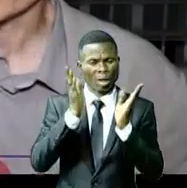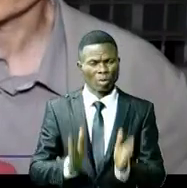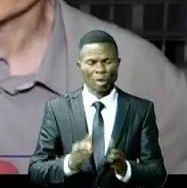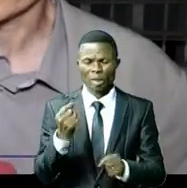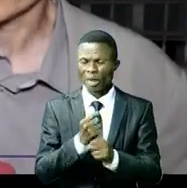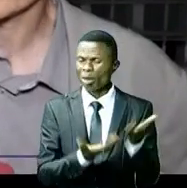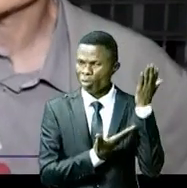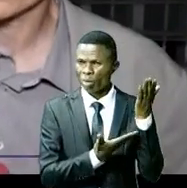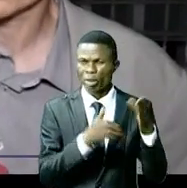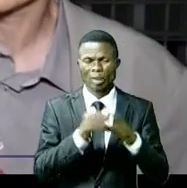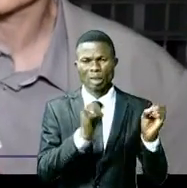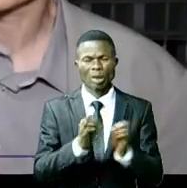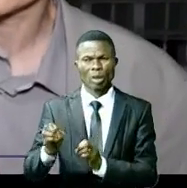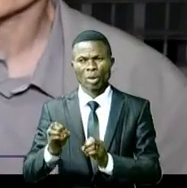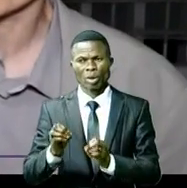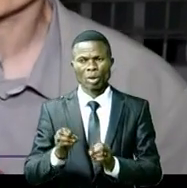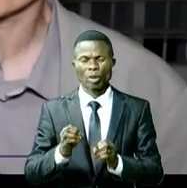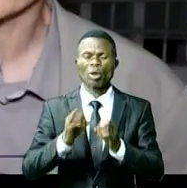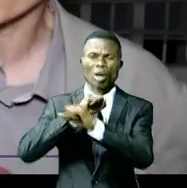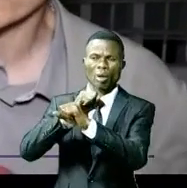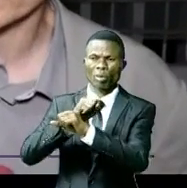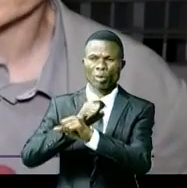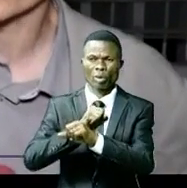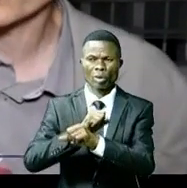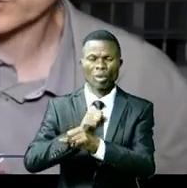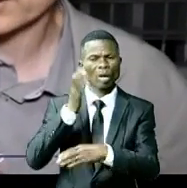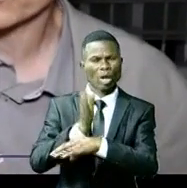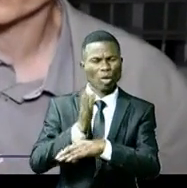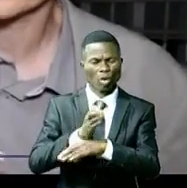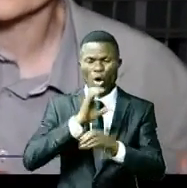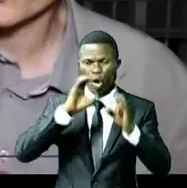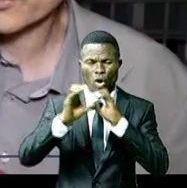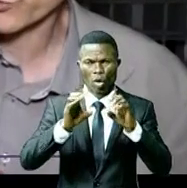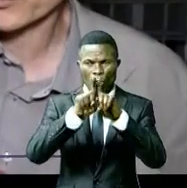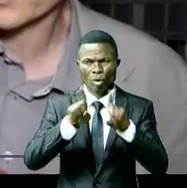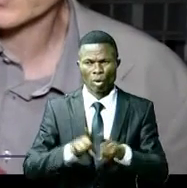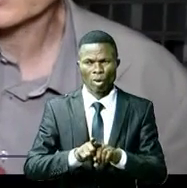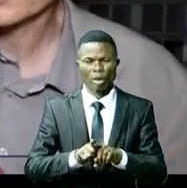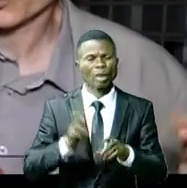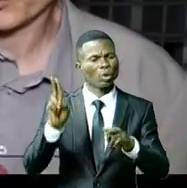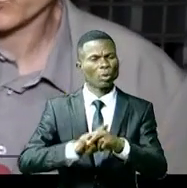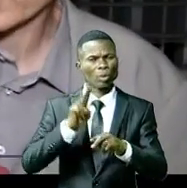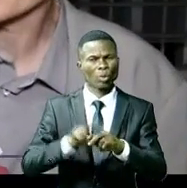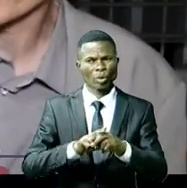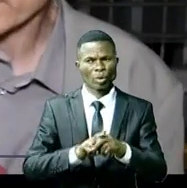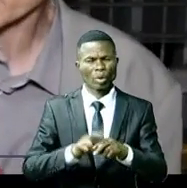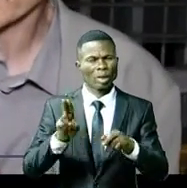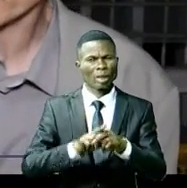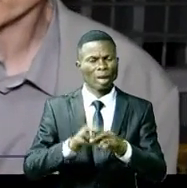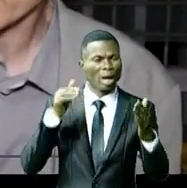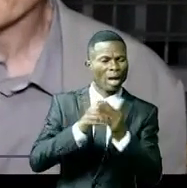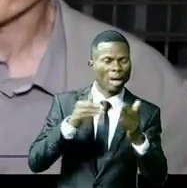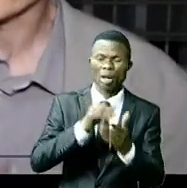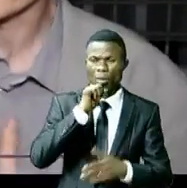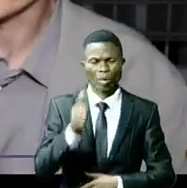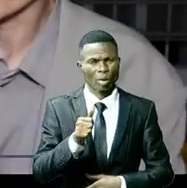rôle dans l'organisation de campagnes de prévention, dans des conseils en termes de communication, quels mots il faut utiliser, ne pas utiliser la menace par